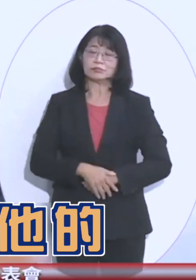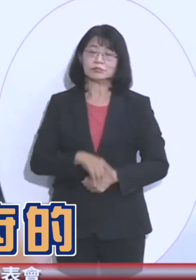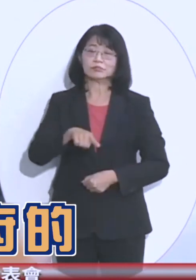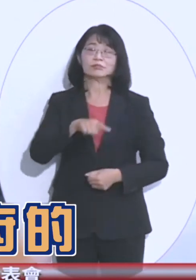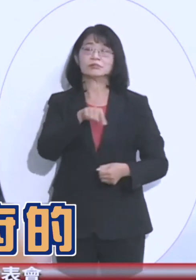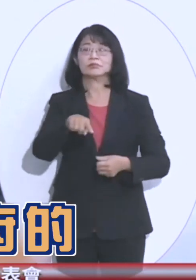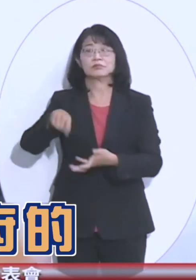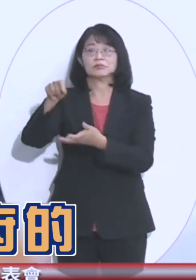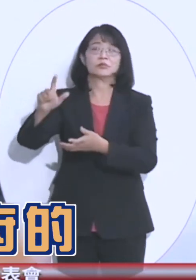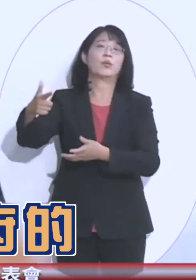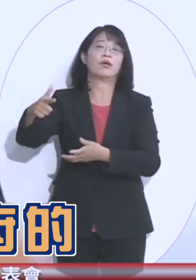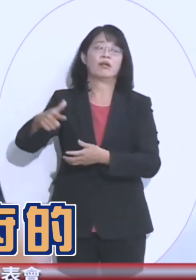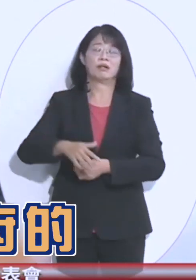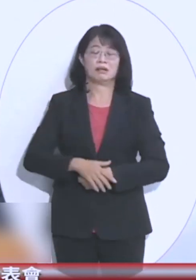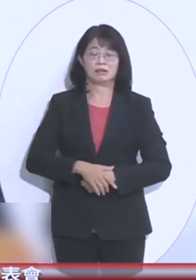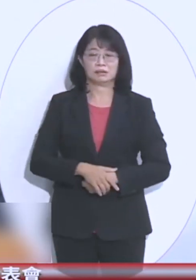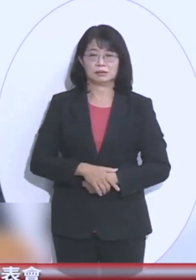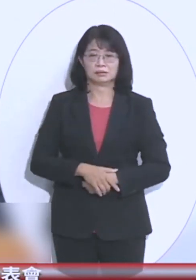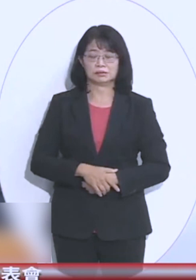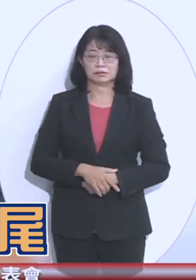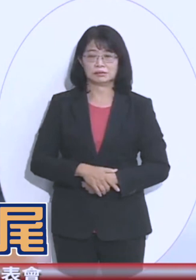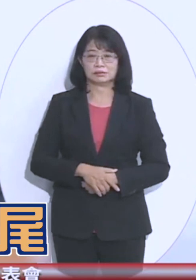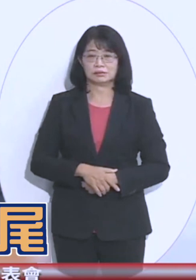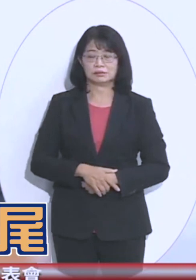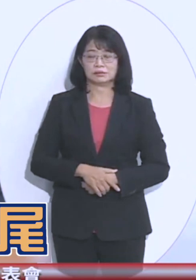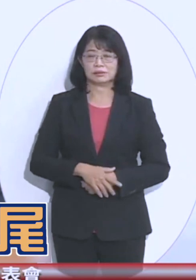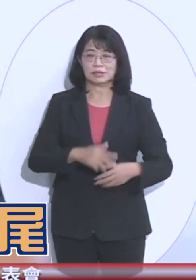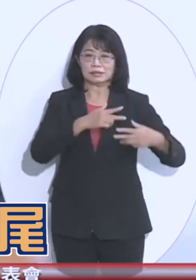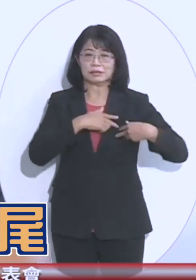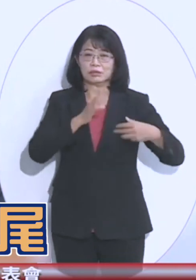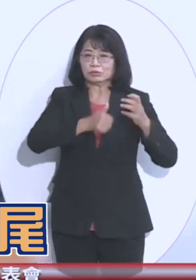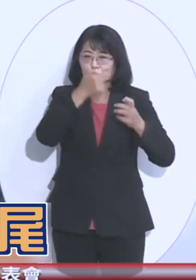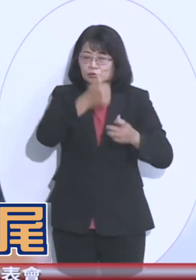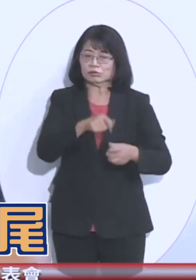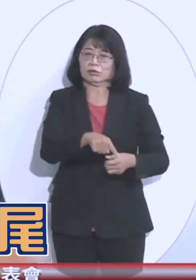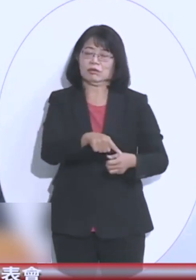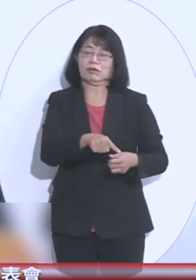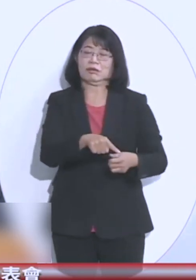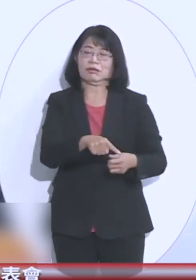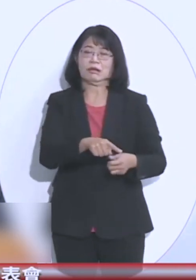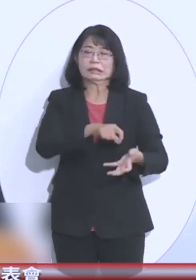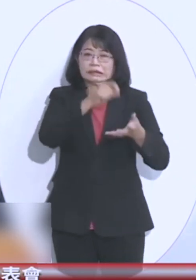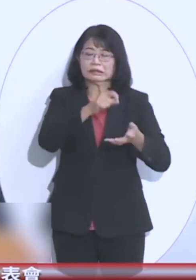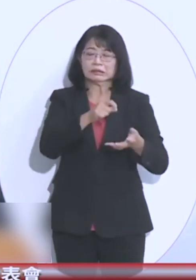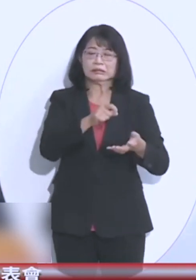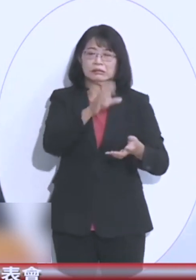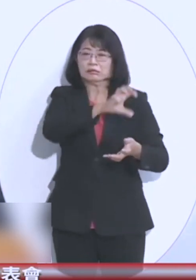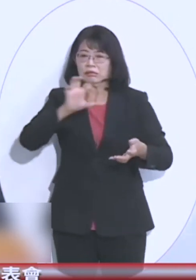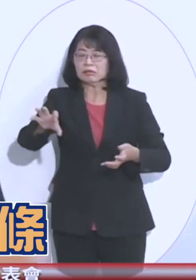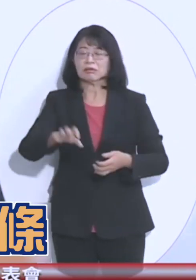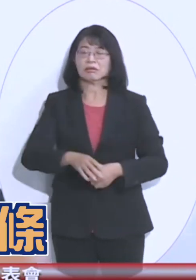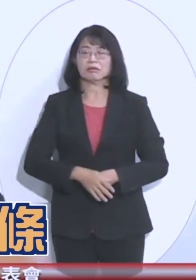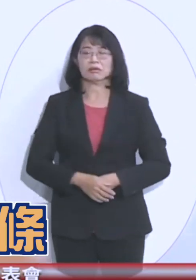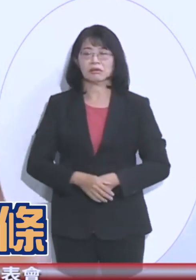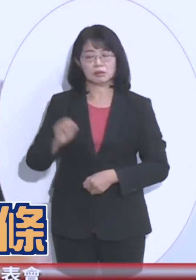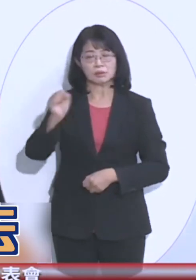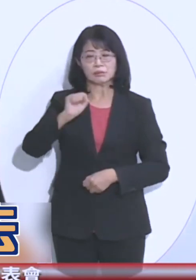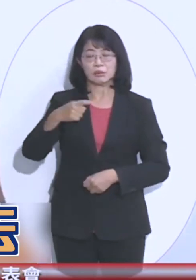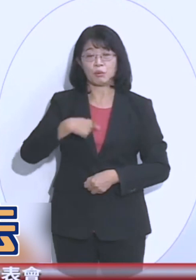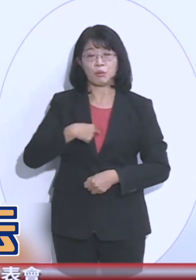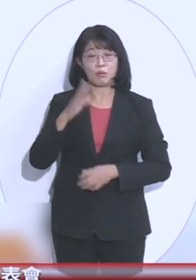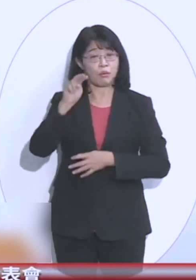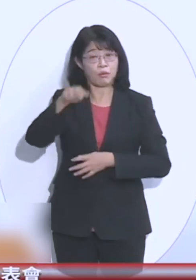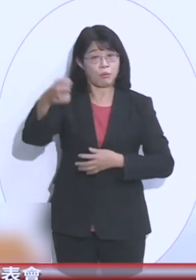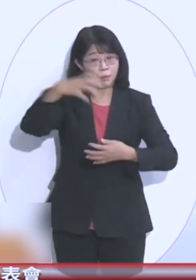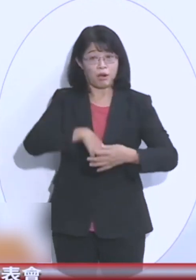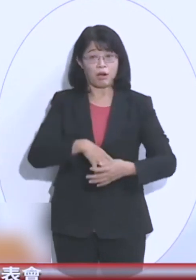伊的，毋是台南市政府的。你毋好甲蔡总统因挂丢啊尾，做人爱孝道嘛。我的政见这条我唔